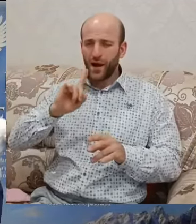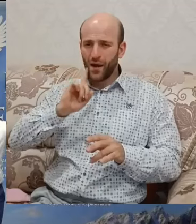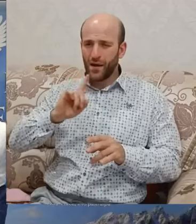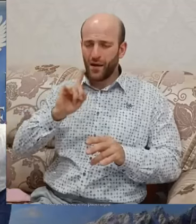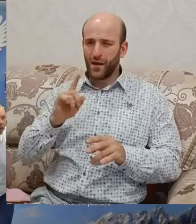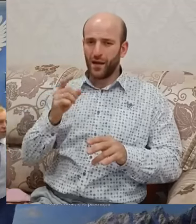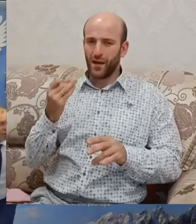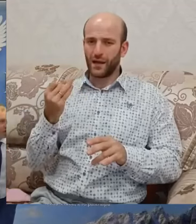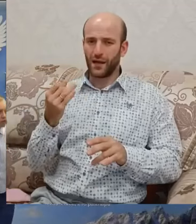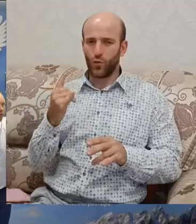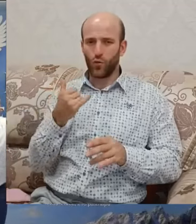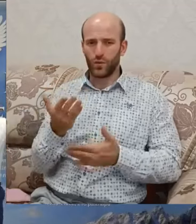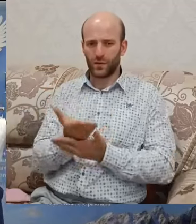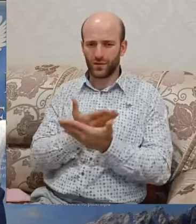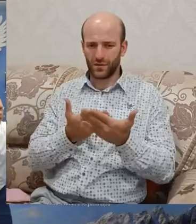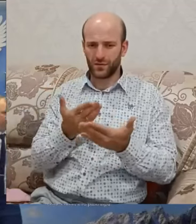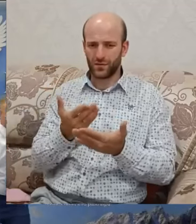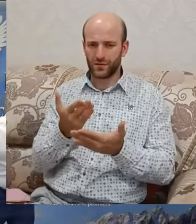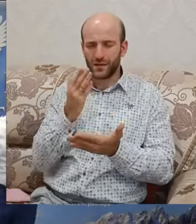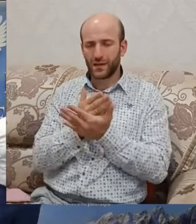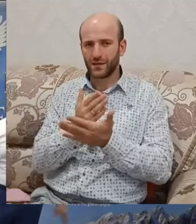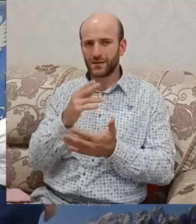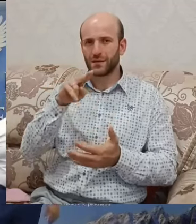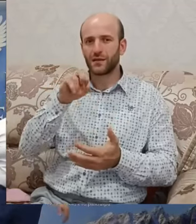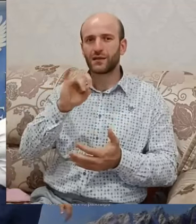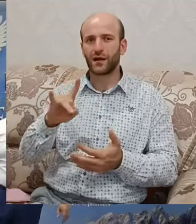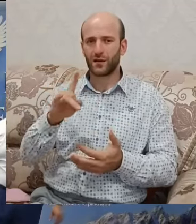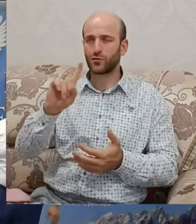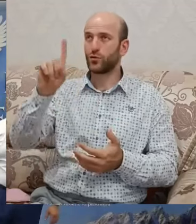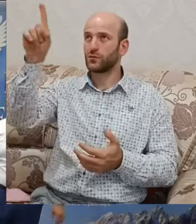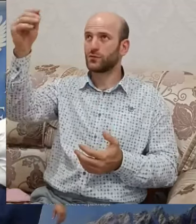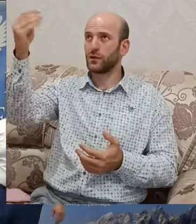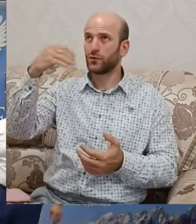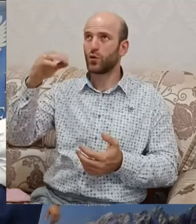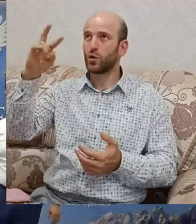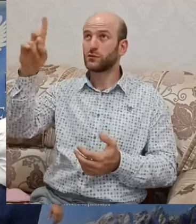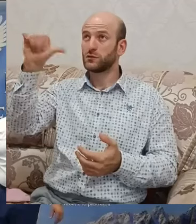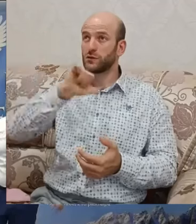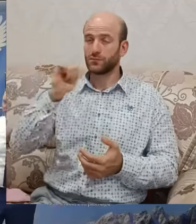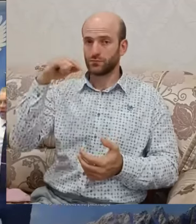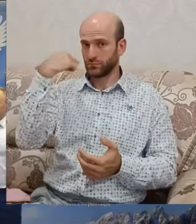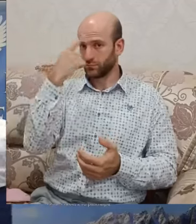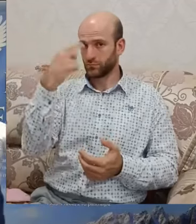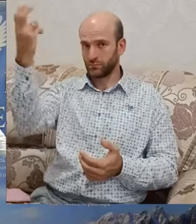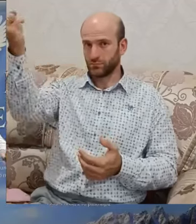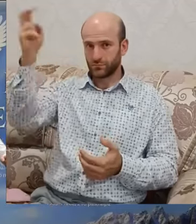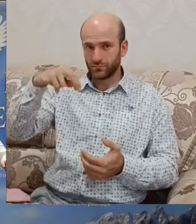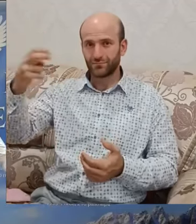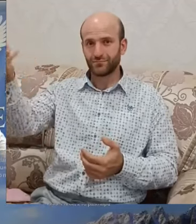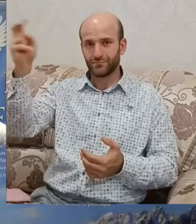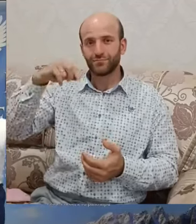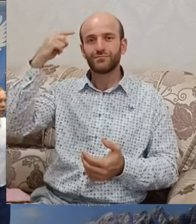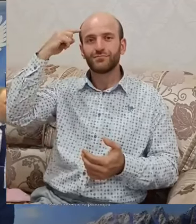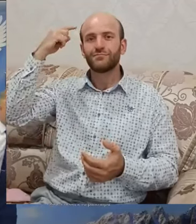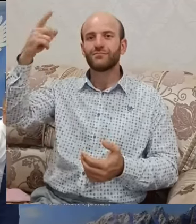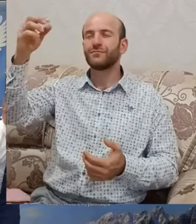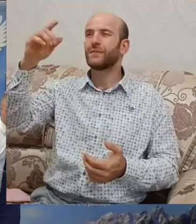tai gulėti jo artume, toje šviesoje. И сегодня самая большая наша работа это лежать в этом в его близости. Ir